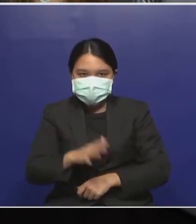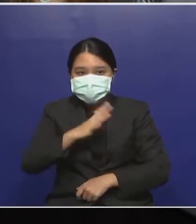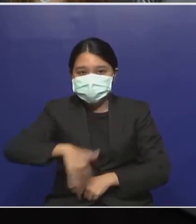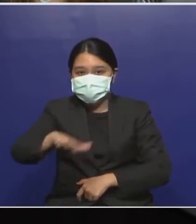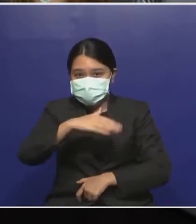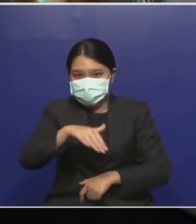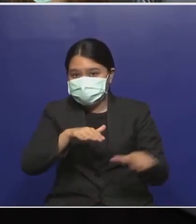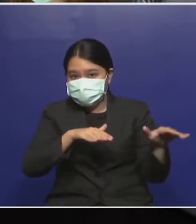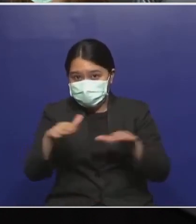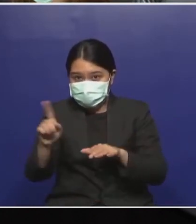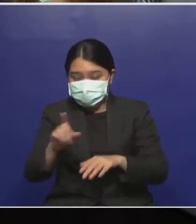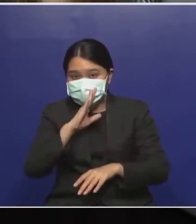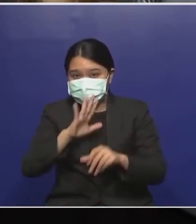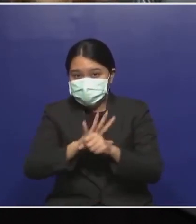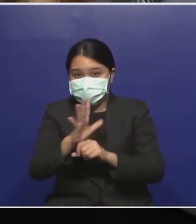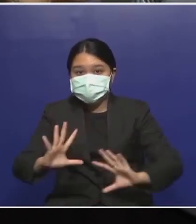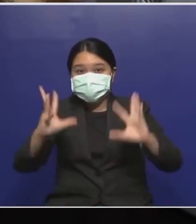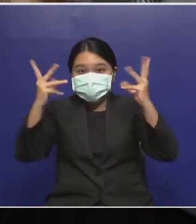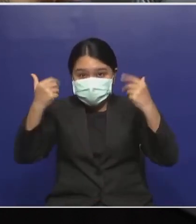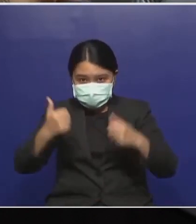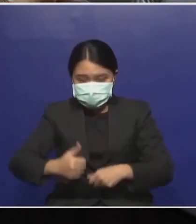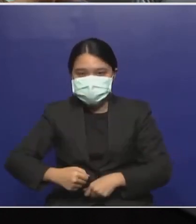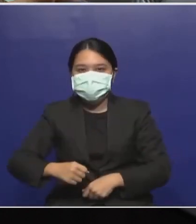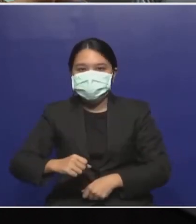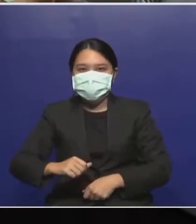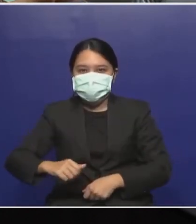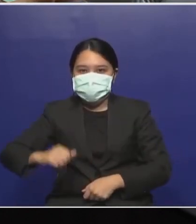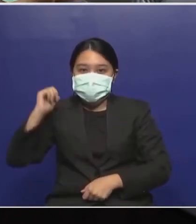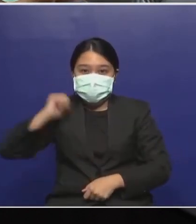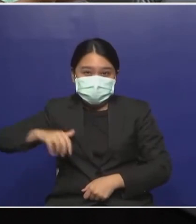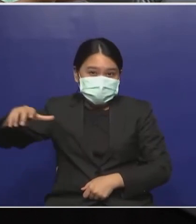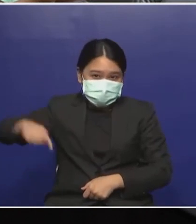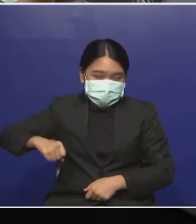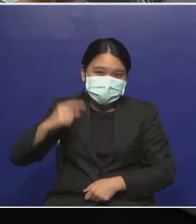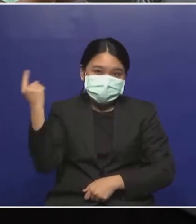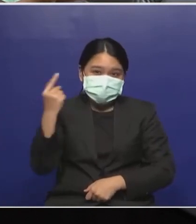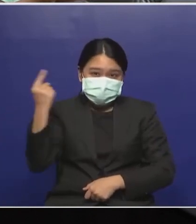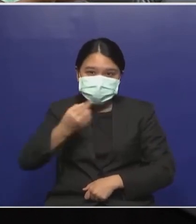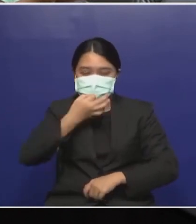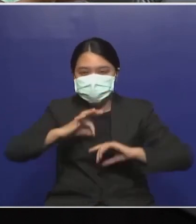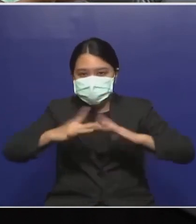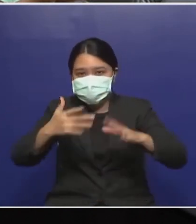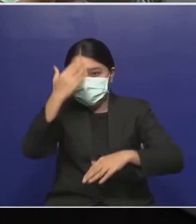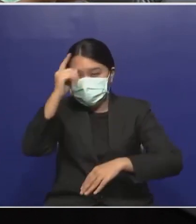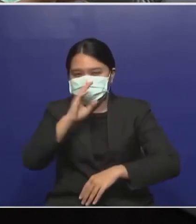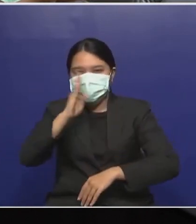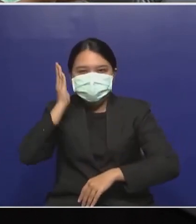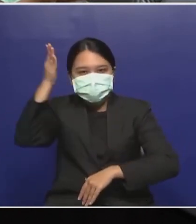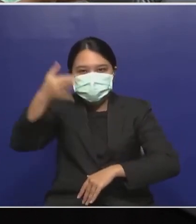มตัวใหพร้อมนะครับ หมดโควิดแล้วแ็กระเป๋าเราไปเที่วทะเลกันก่อนทจะไมมหาร์ดไน์สๆ ใหเราไปเดินทอดนอง